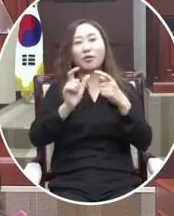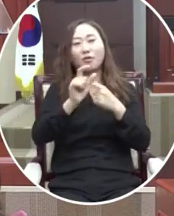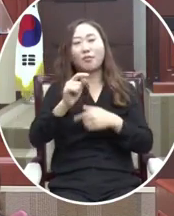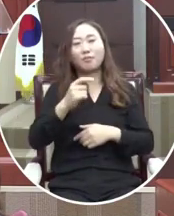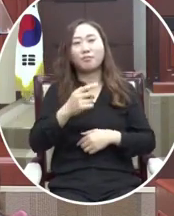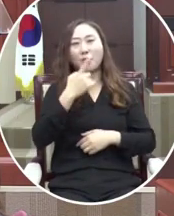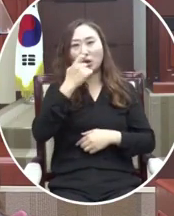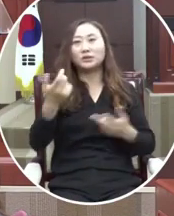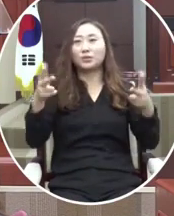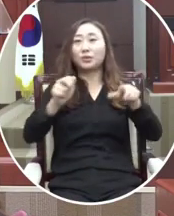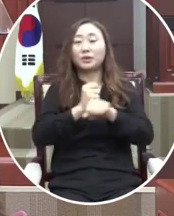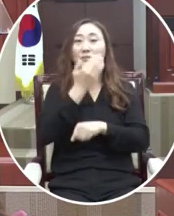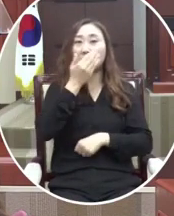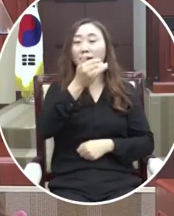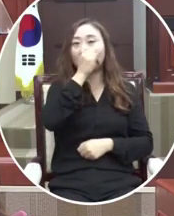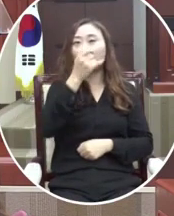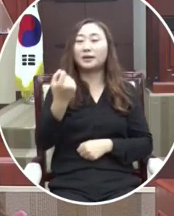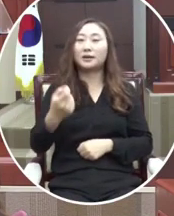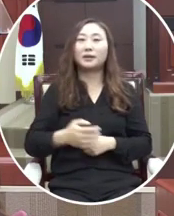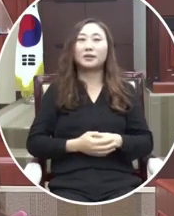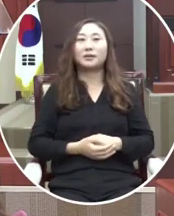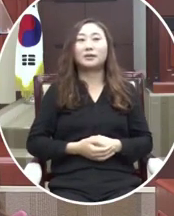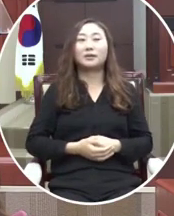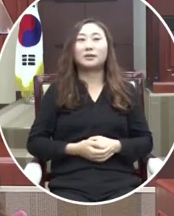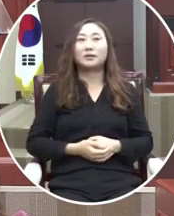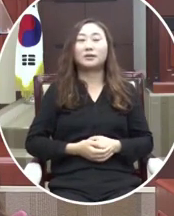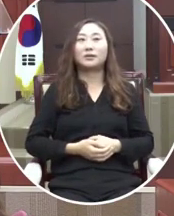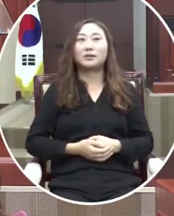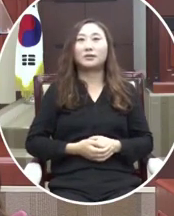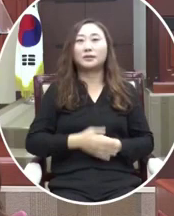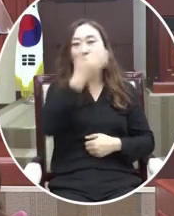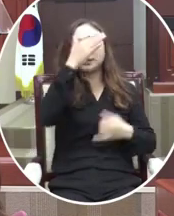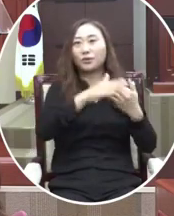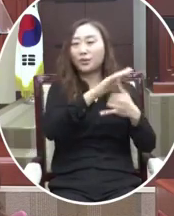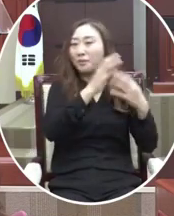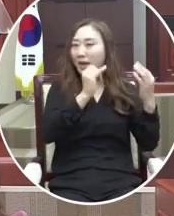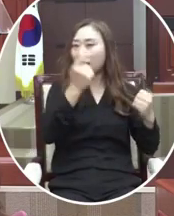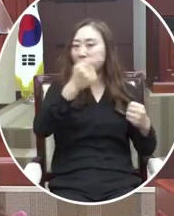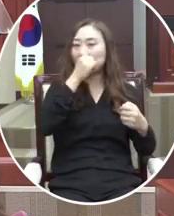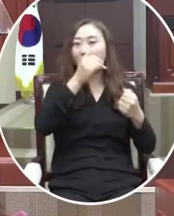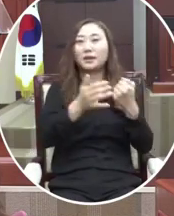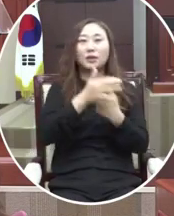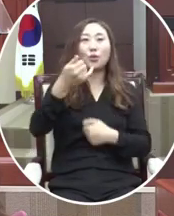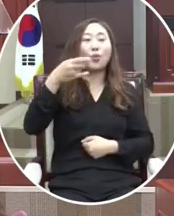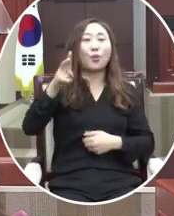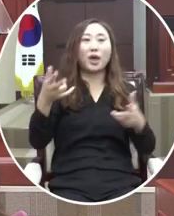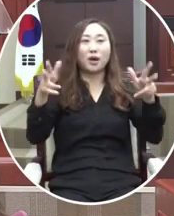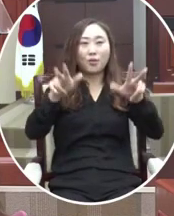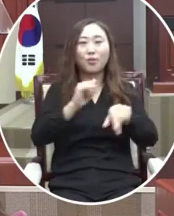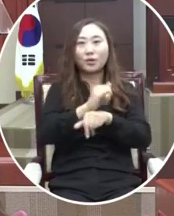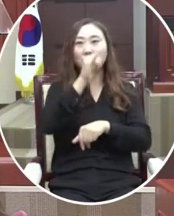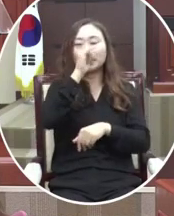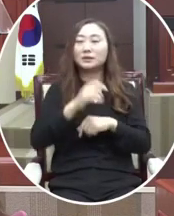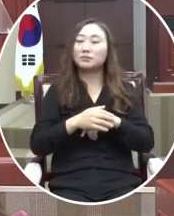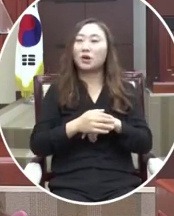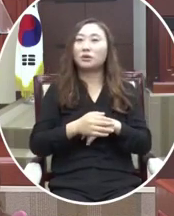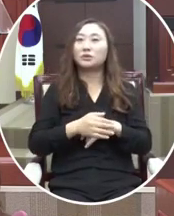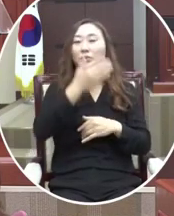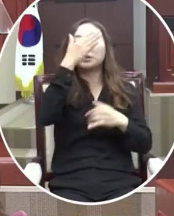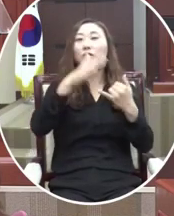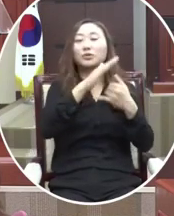공원으로 거듭날 것입니다 정소년 이용률이 높은 노예 공원은 풋살장 농구장 동을 갖춘 청소년 태마